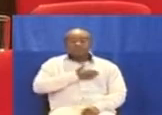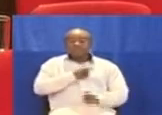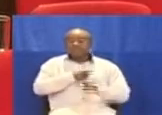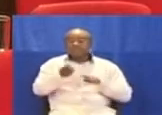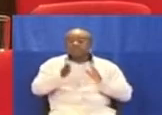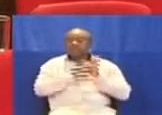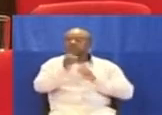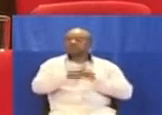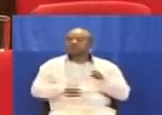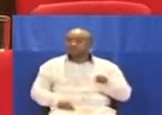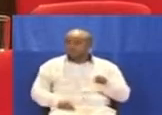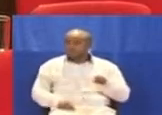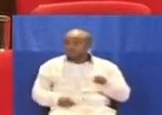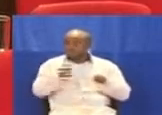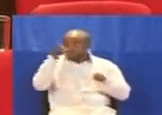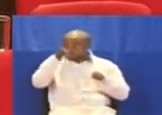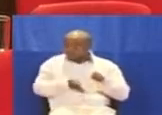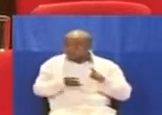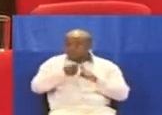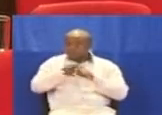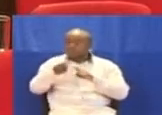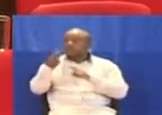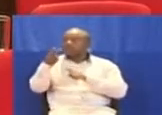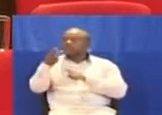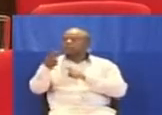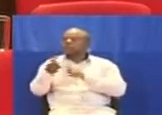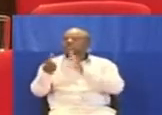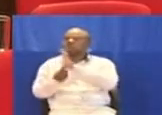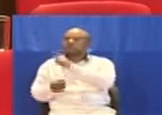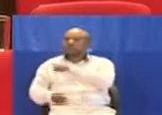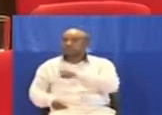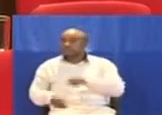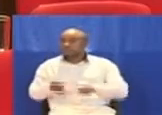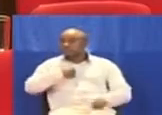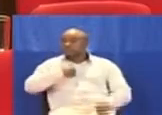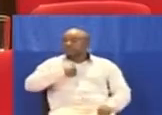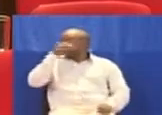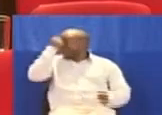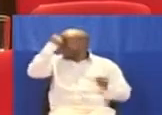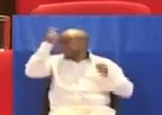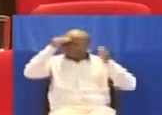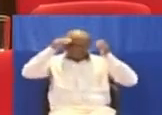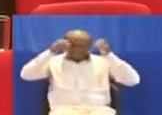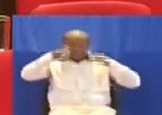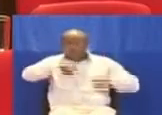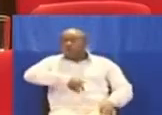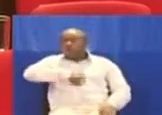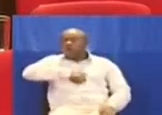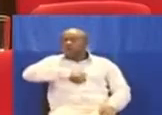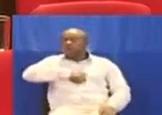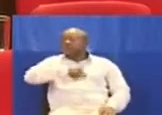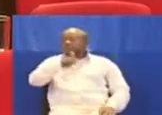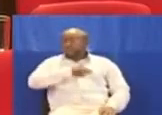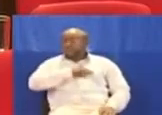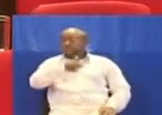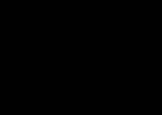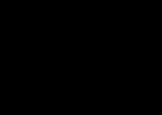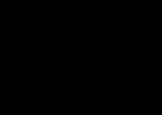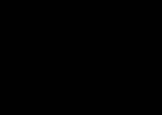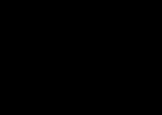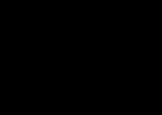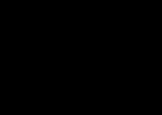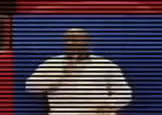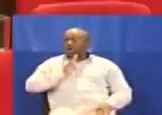190 chini ya 126. Sijui, sijielewi, hofu imenitanda, natetemeka saa